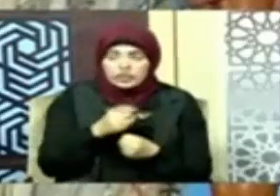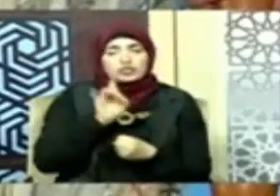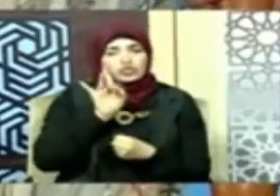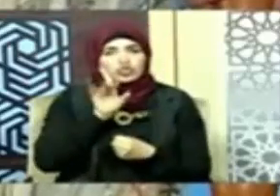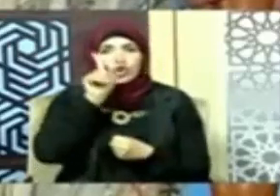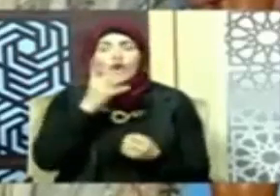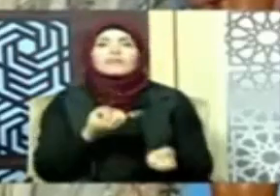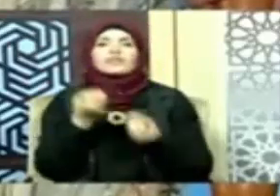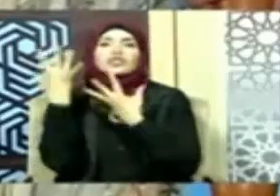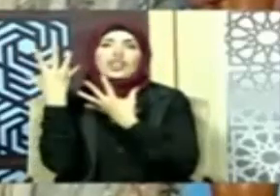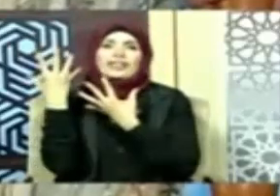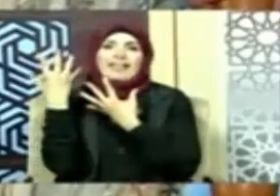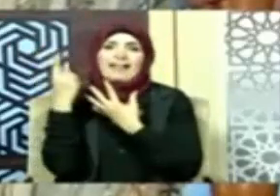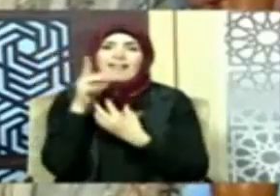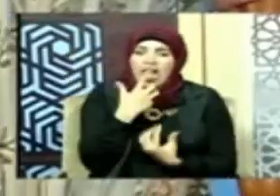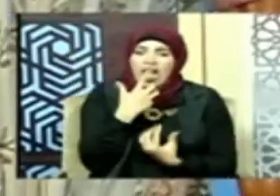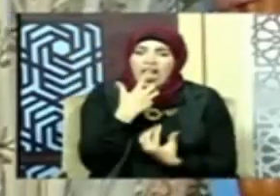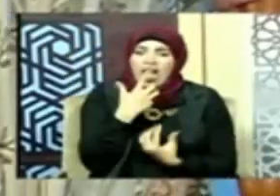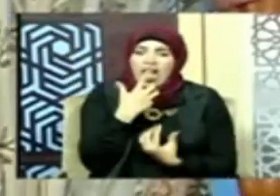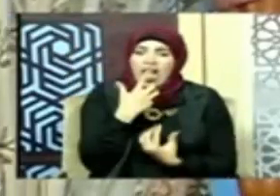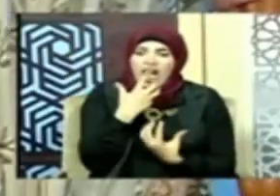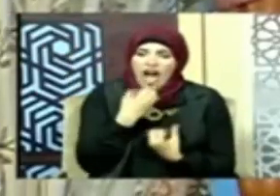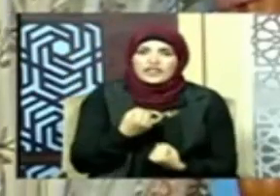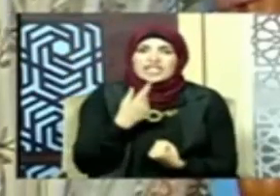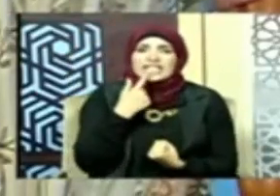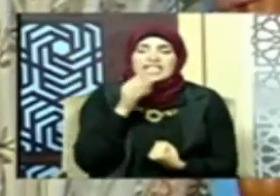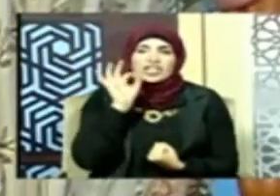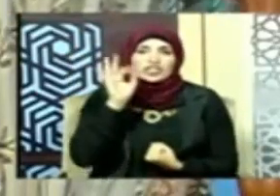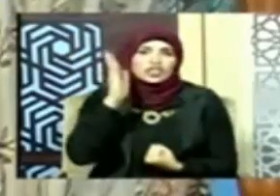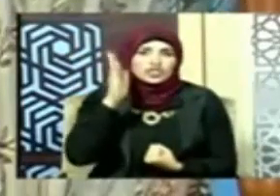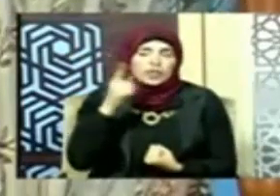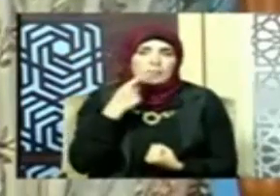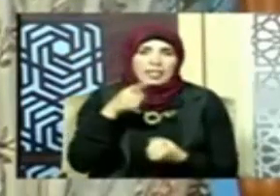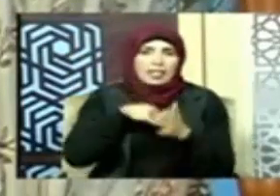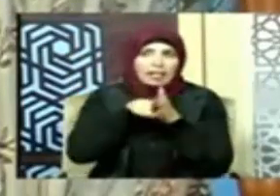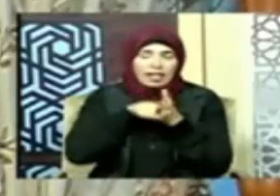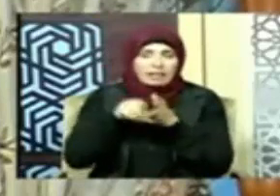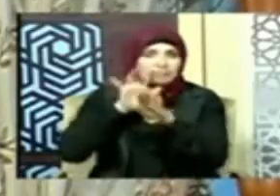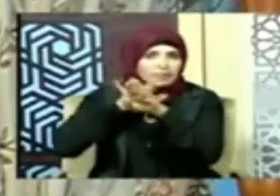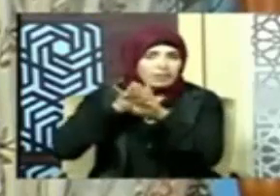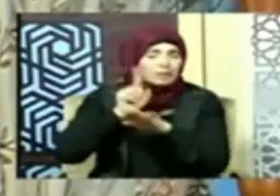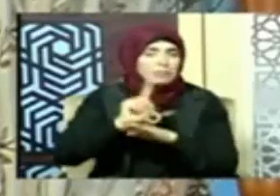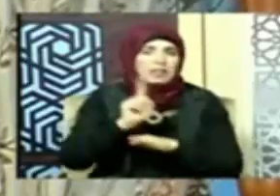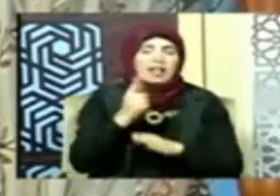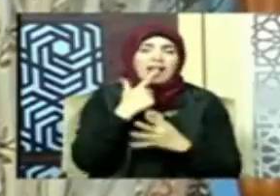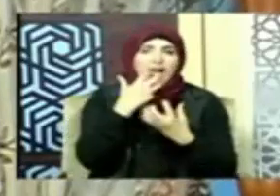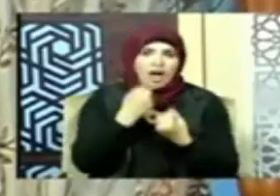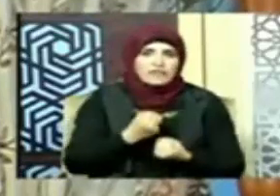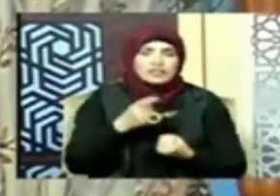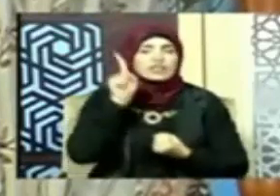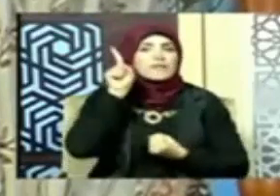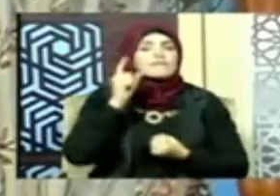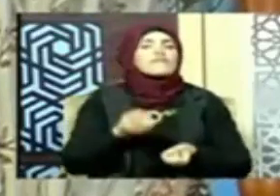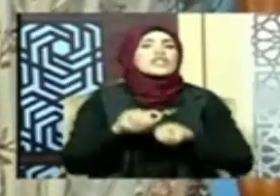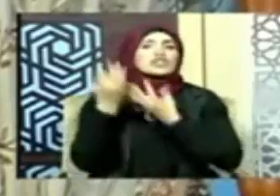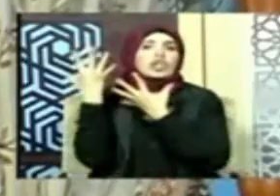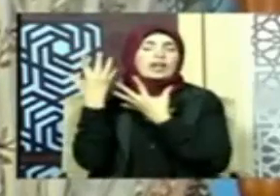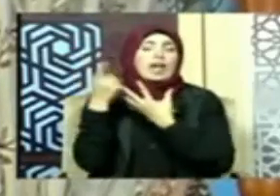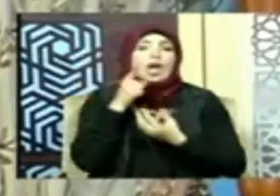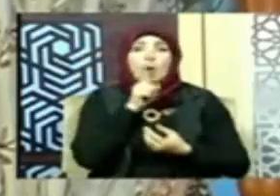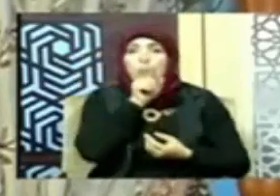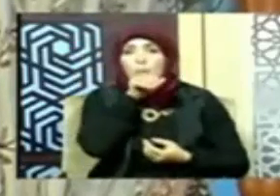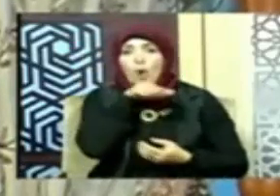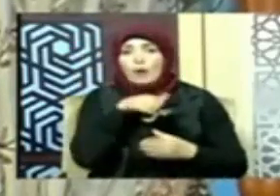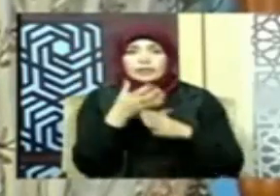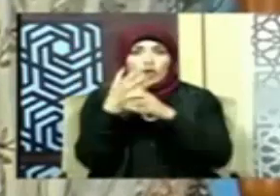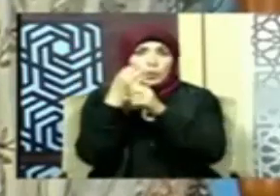الجنة. وقال صلى الله عليه وسلم: اضمنوا لي ستا من أنفسكم، أصدقوا إذا